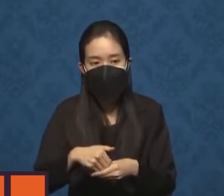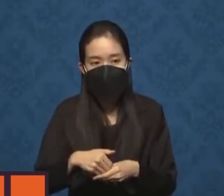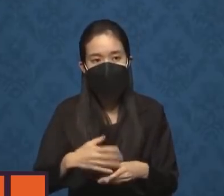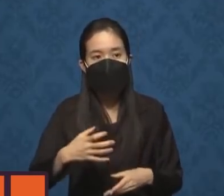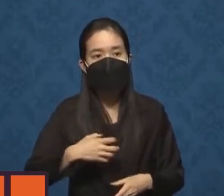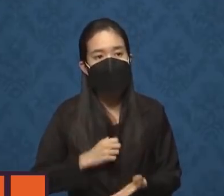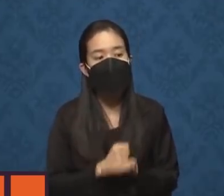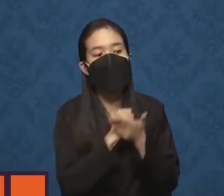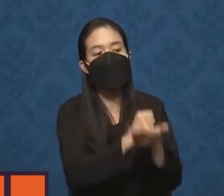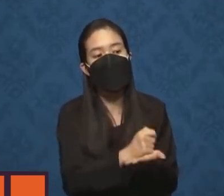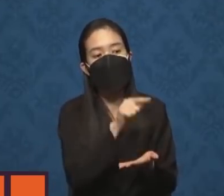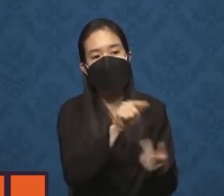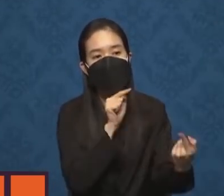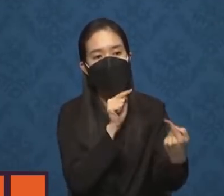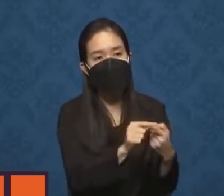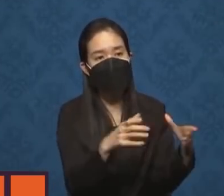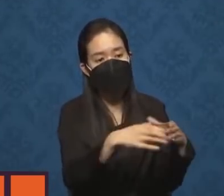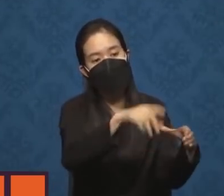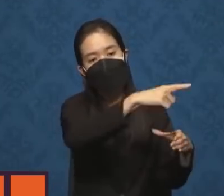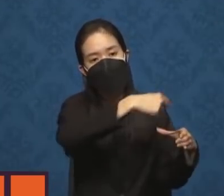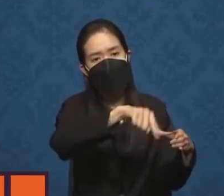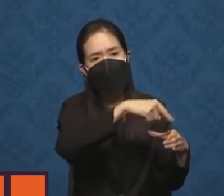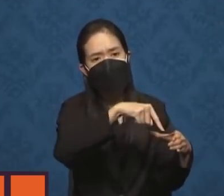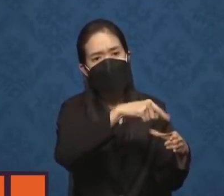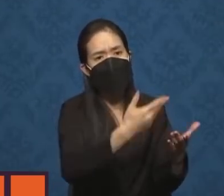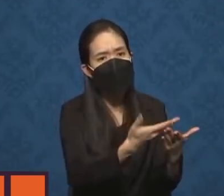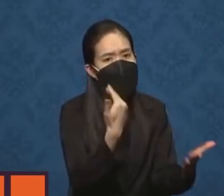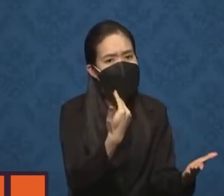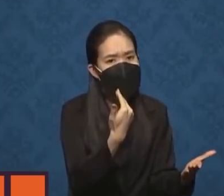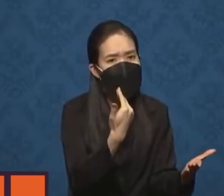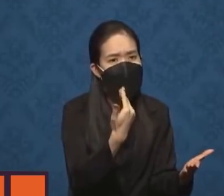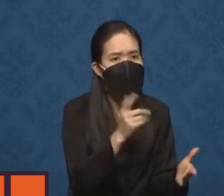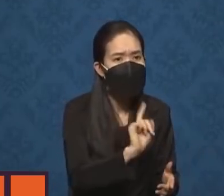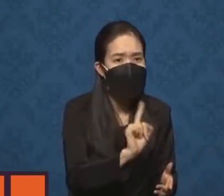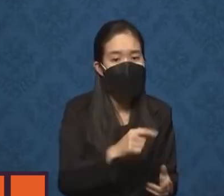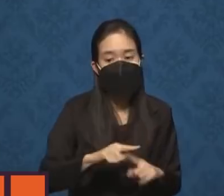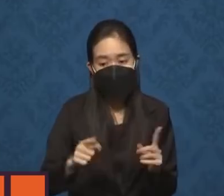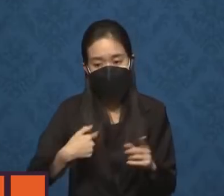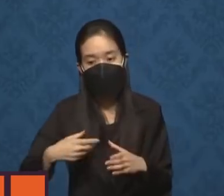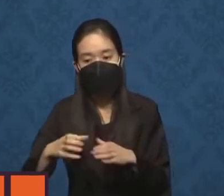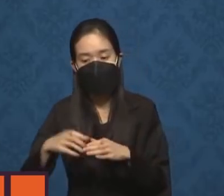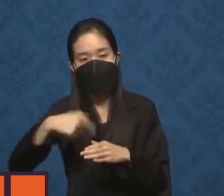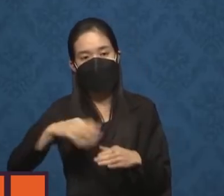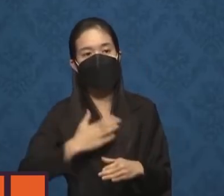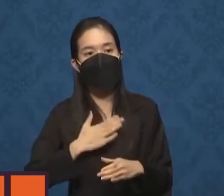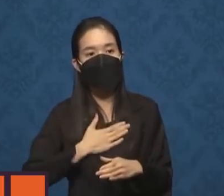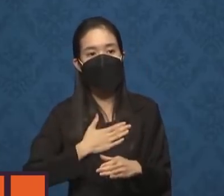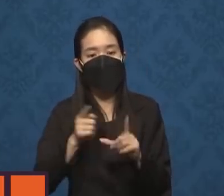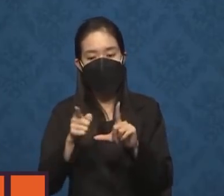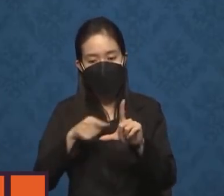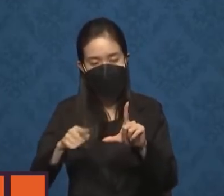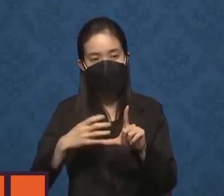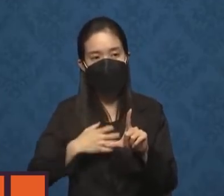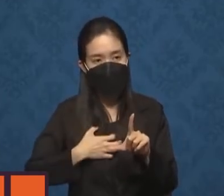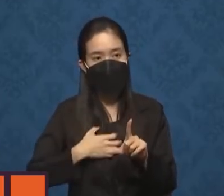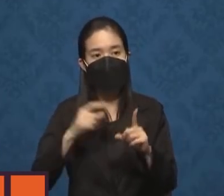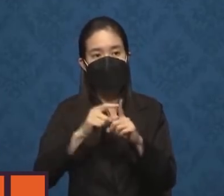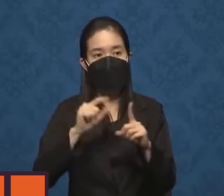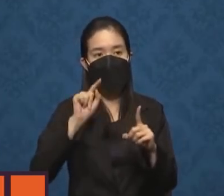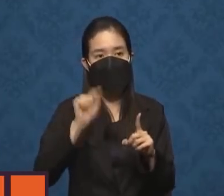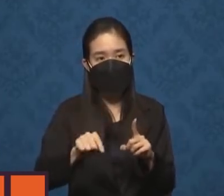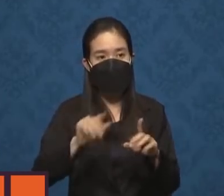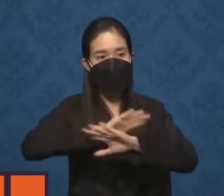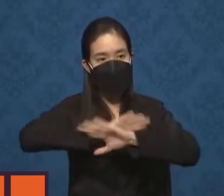เพียงเท่านั้นส่วนดิฉันและพับก้าวไกลเราเห็นด้วยและสนับสนุนร่างพรบยกเลิกคำสั่งและหรือมรดกคสช